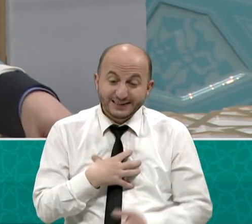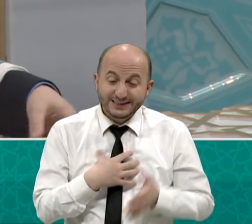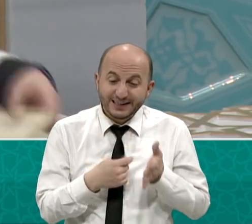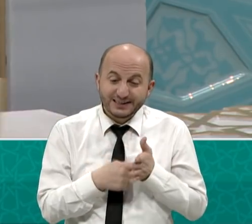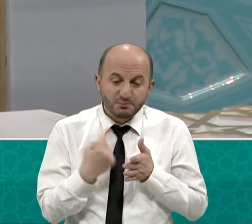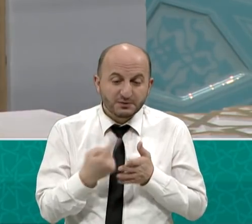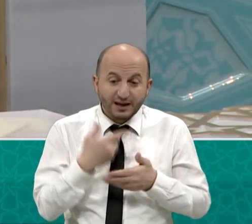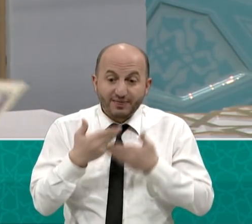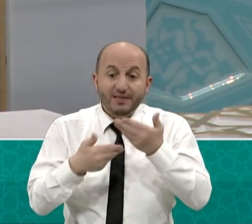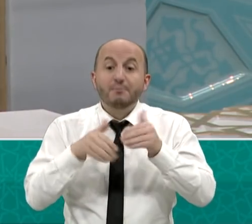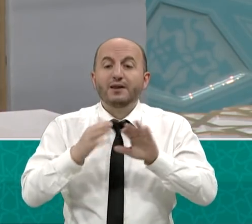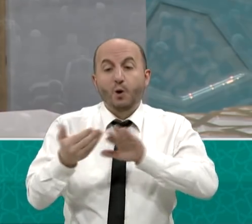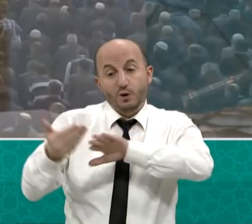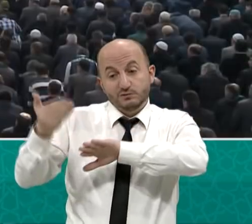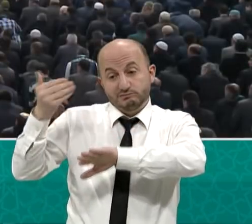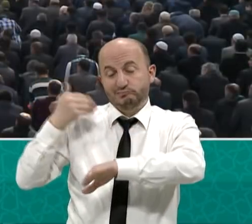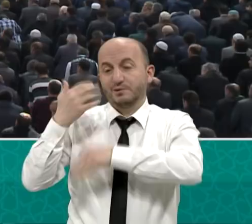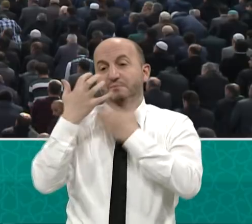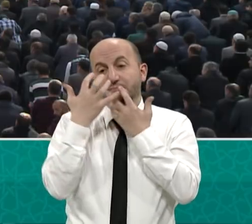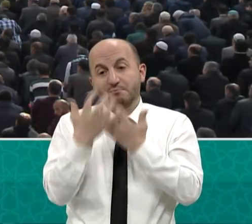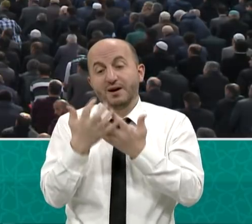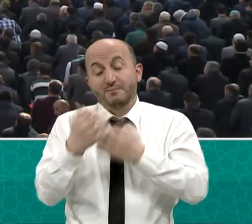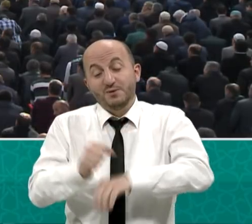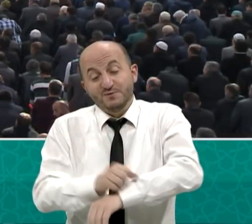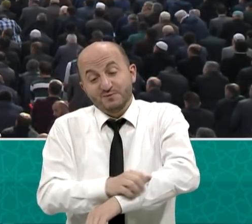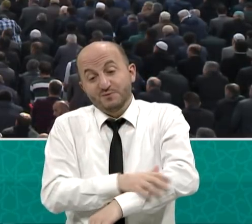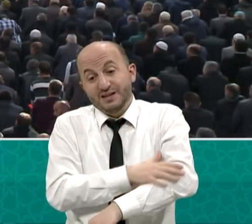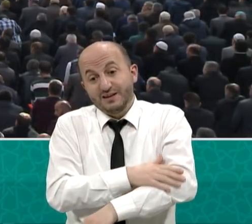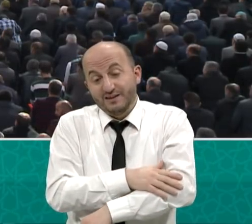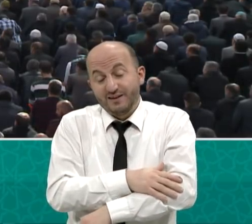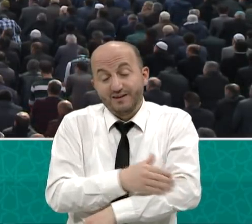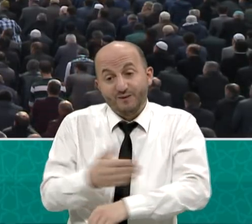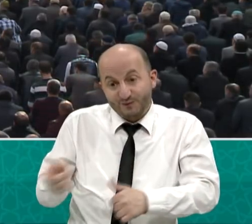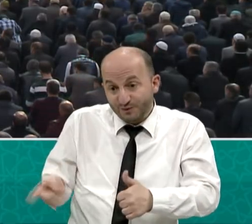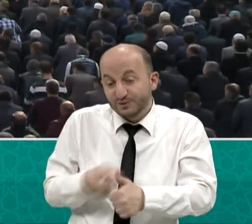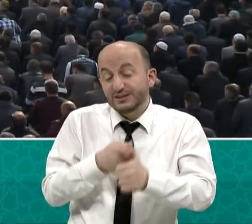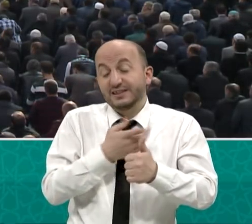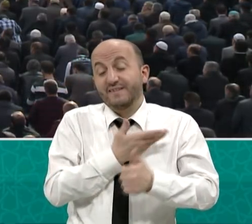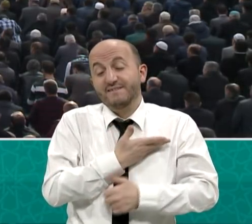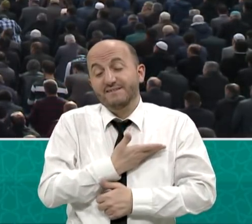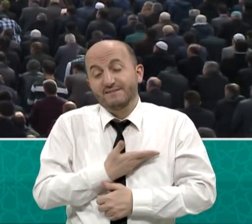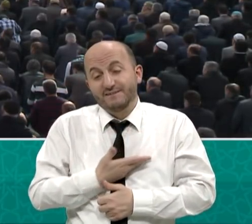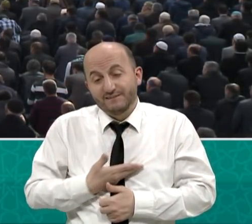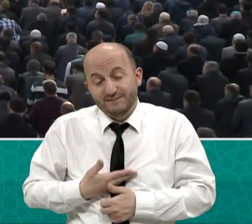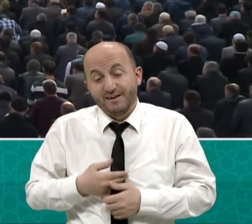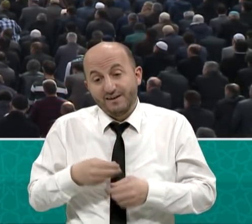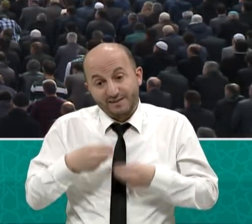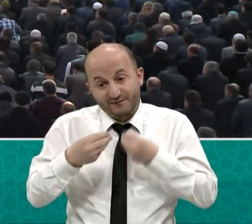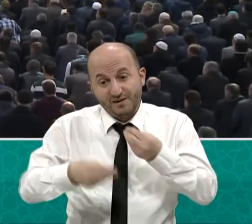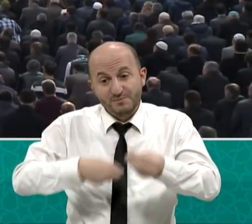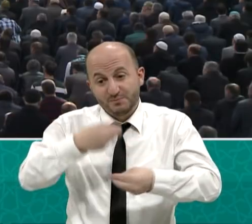önce aslında merhamet duygularıyla onlara karşı bizim öncelikle sevgi tezahürlerinin bir sonucu